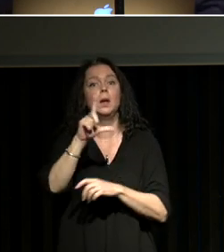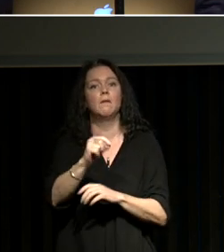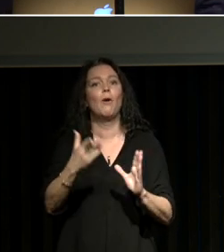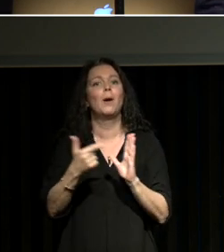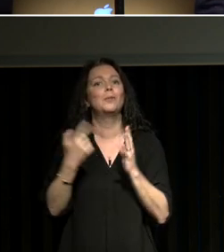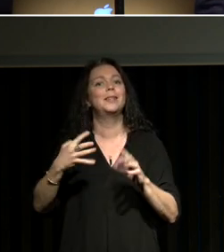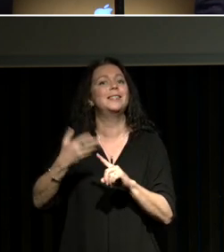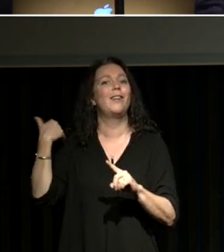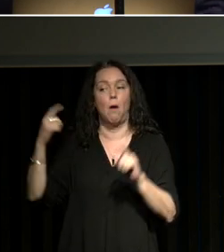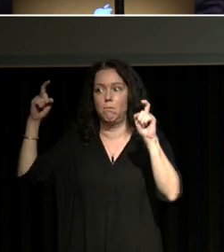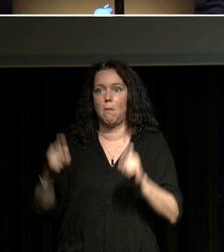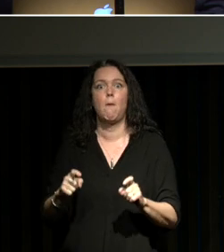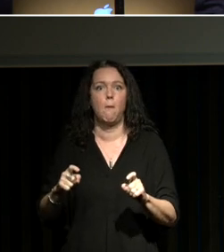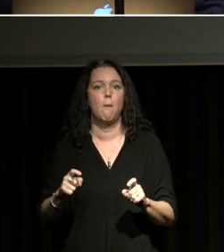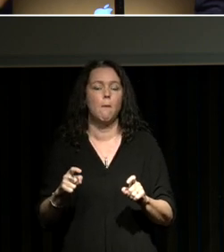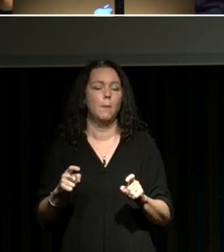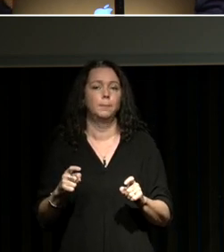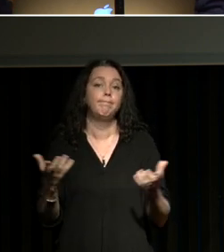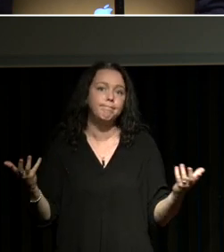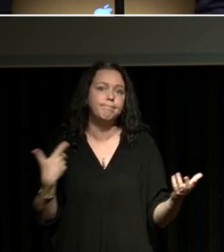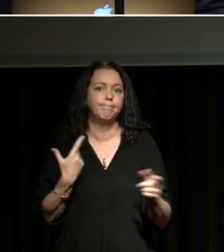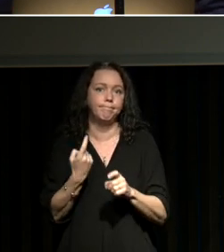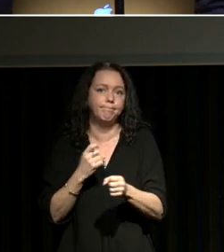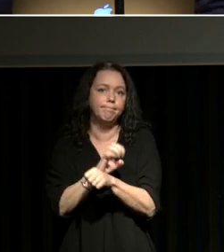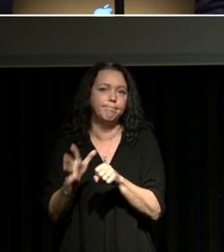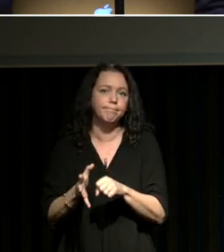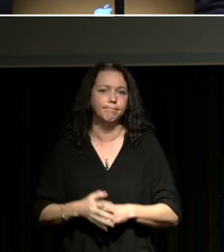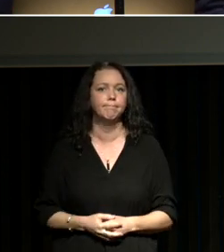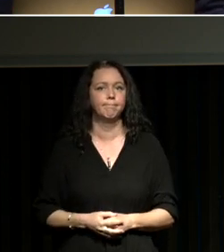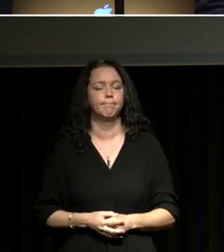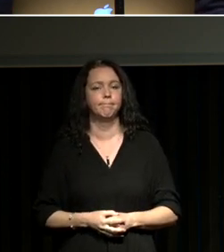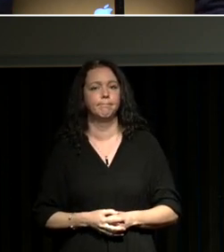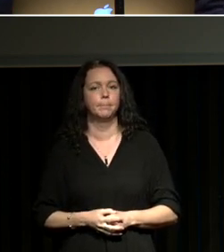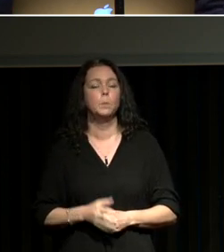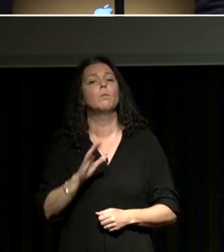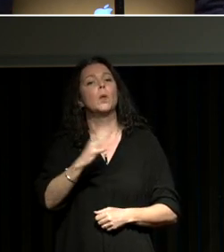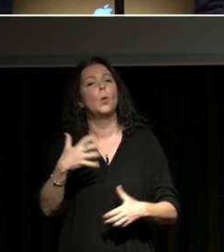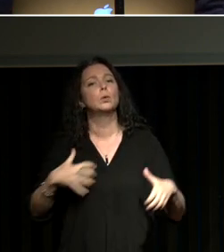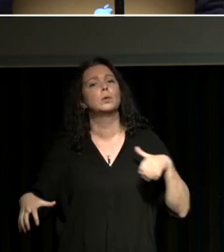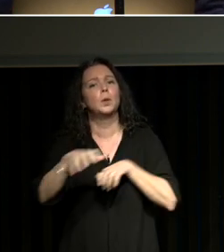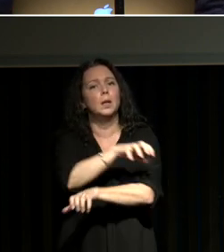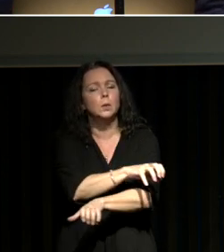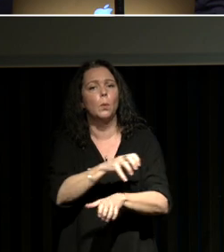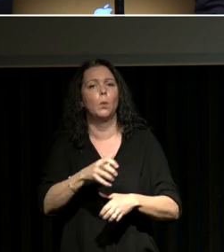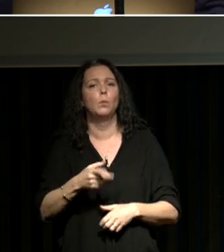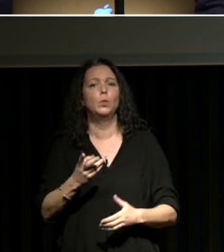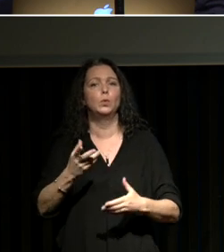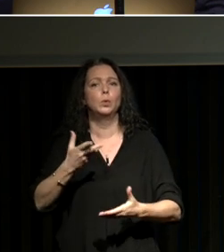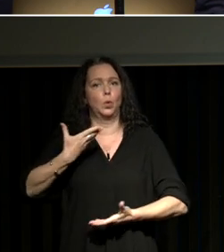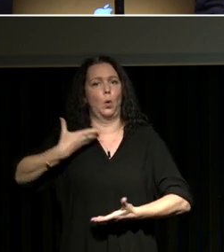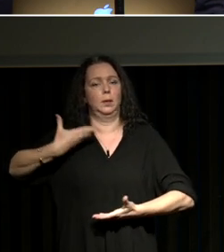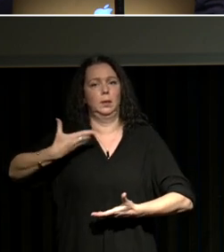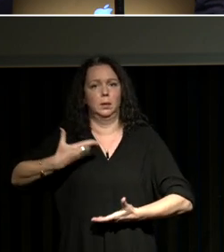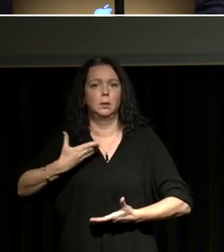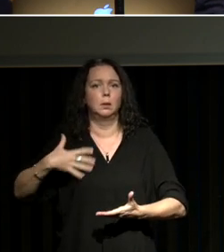à 2019, et ça, bien évidemment, c'est à cause du Covid. Vous voyez par contre les autres transplantations, en particulier des organes thoraciques, sont